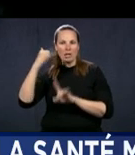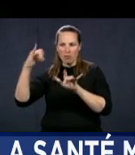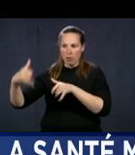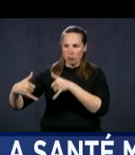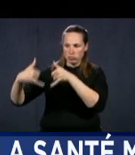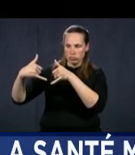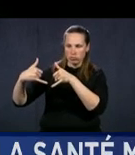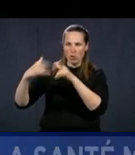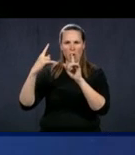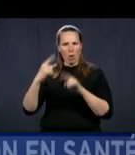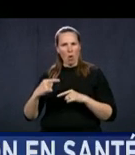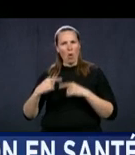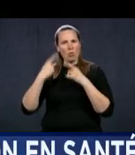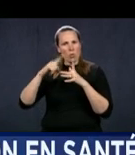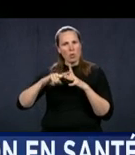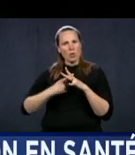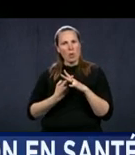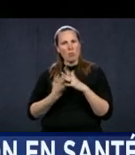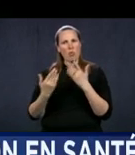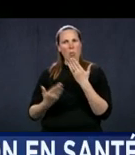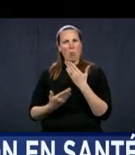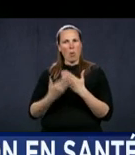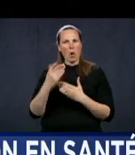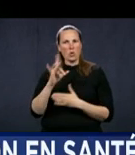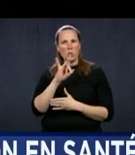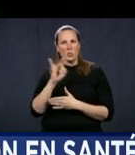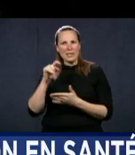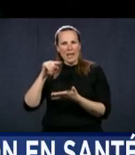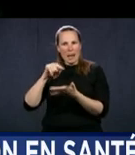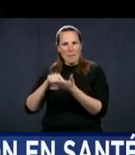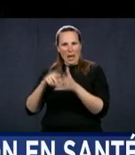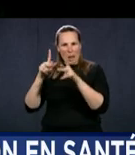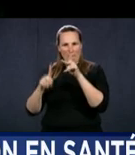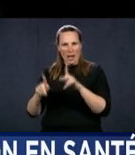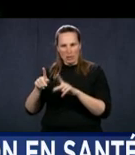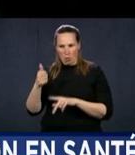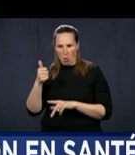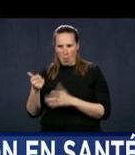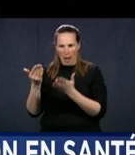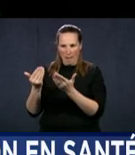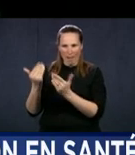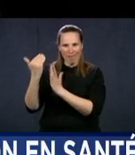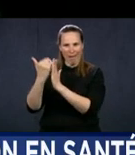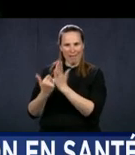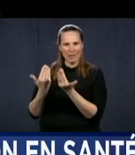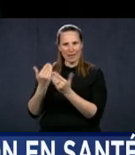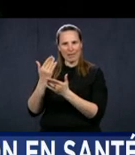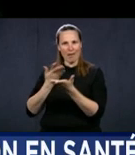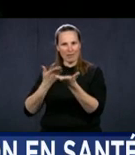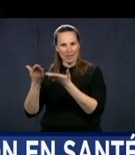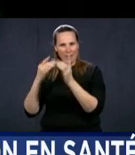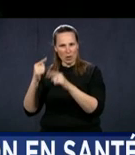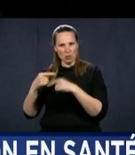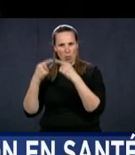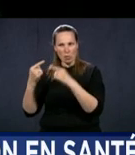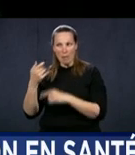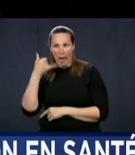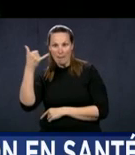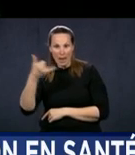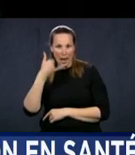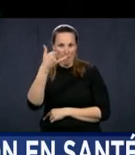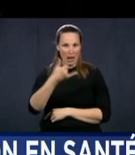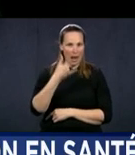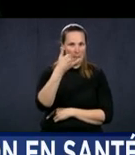de joindre près de 800 000 personnes qui sont suivies ou en attente de service. Et la campagne « Allez mieux » a